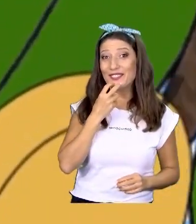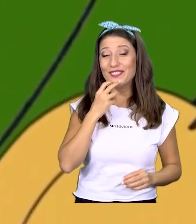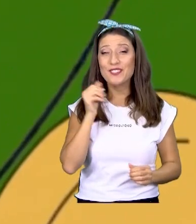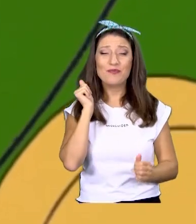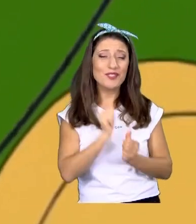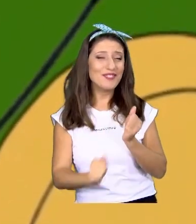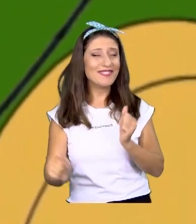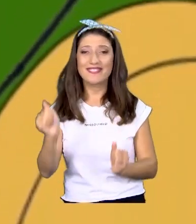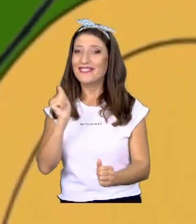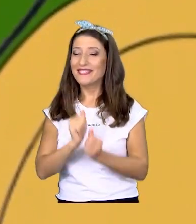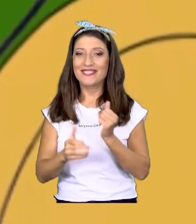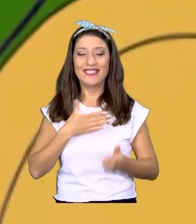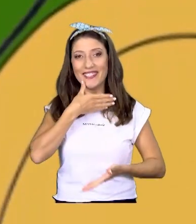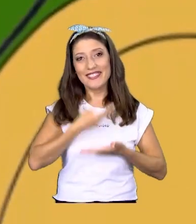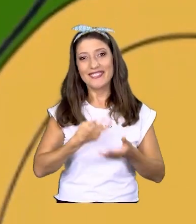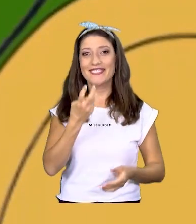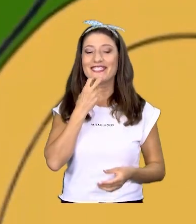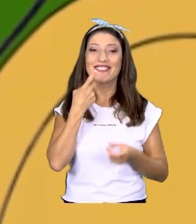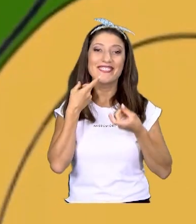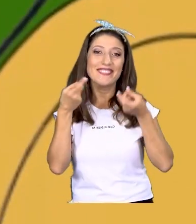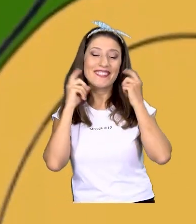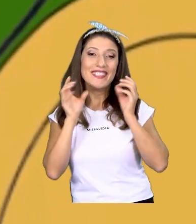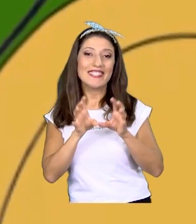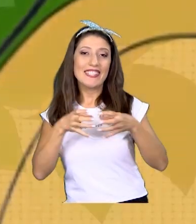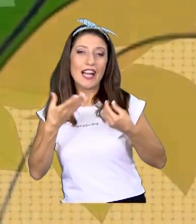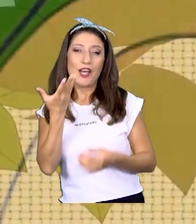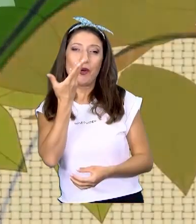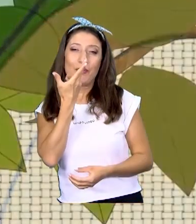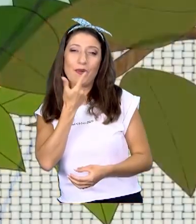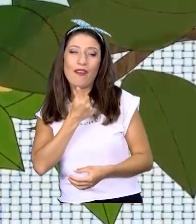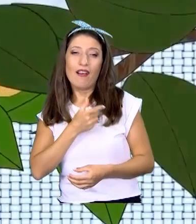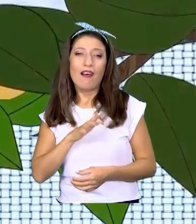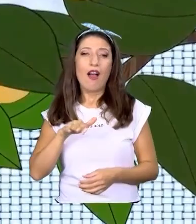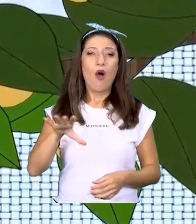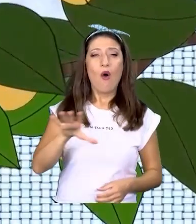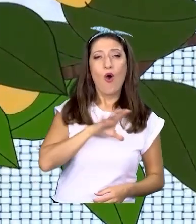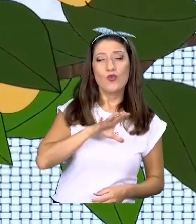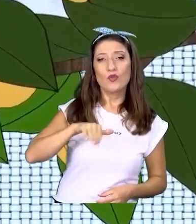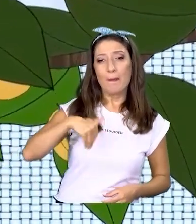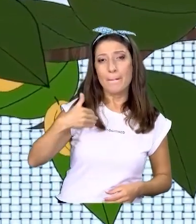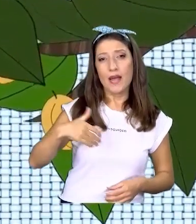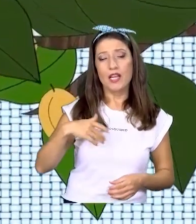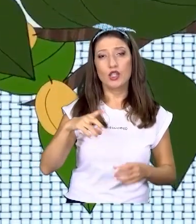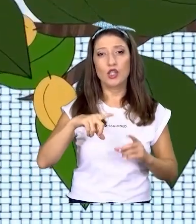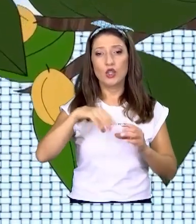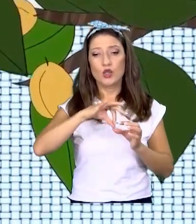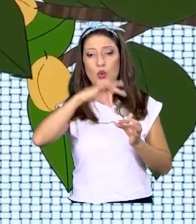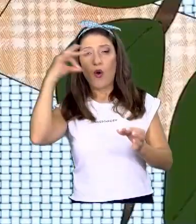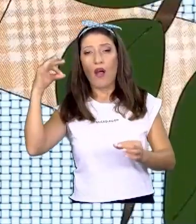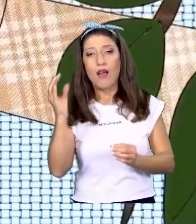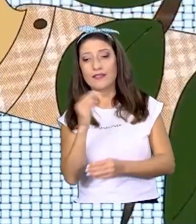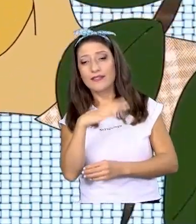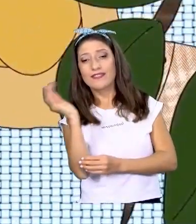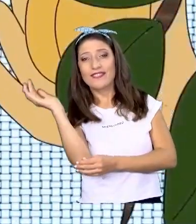նա ամվերջ, իր ծիծաղով ծիրանագույն, առատ բերքից ճյուղն է